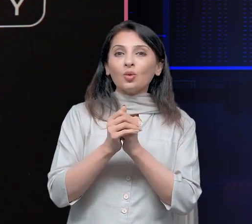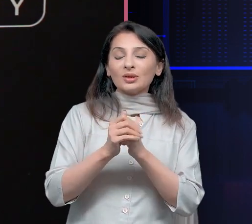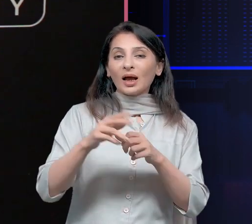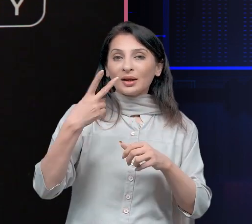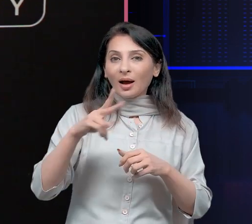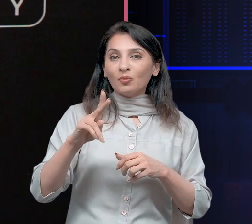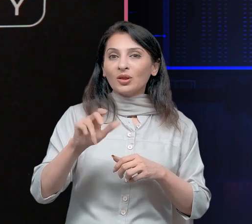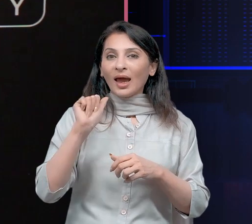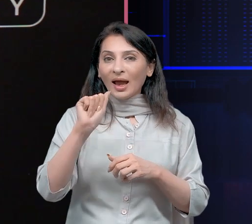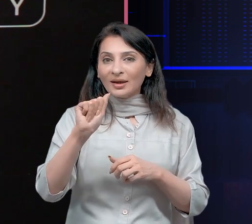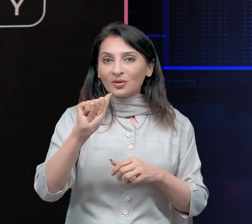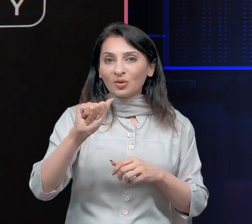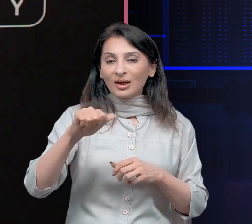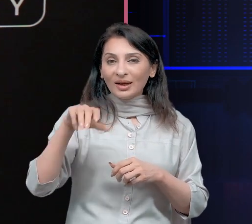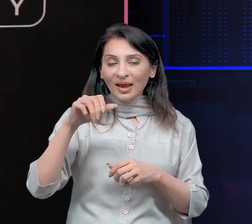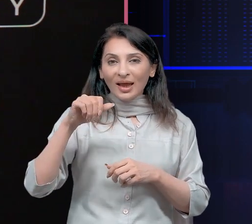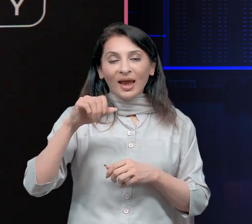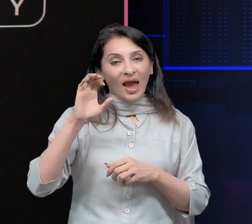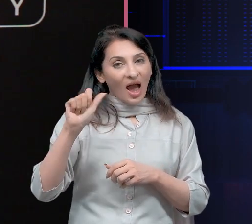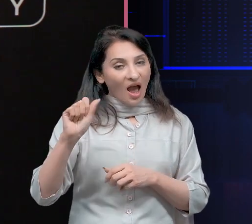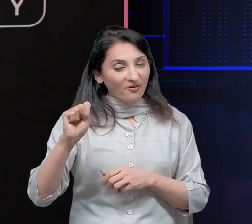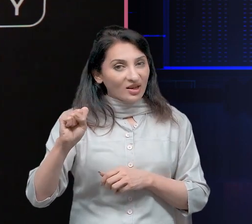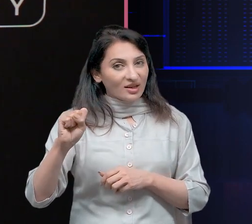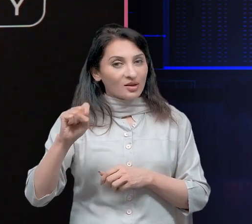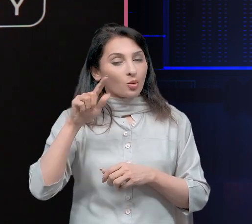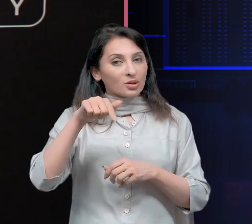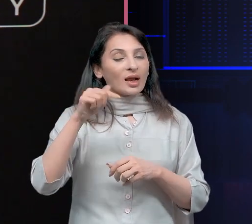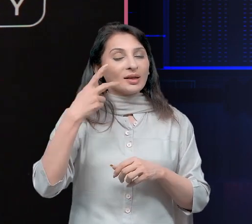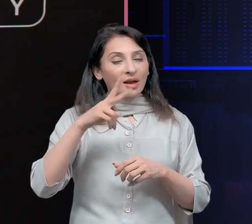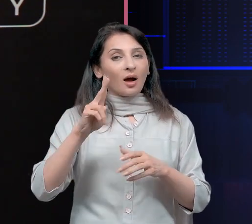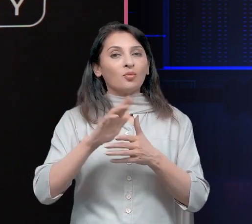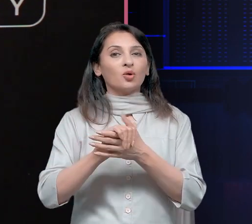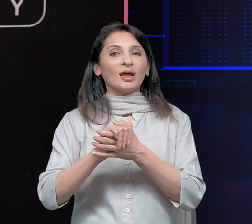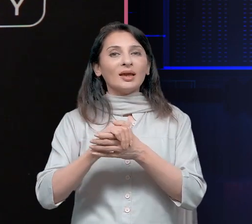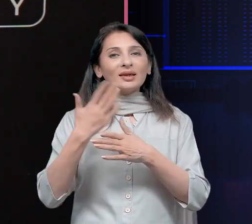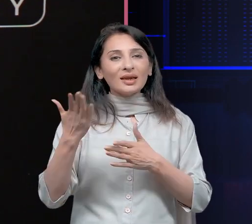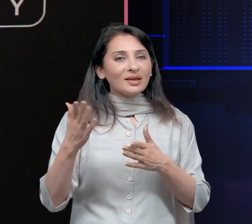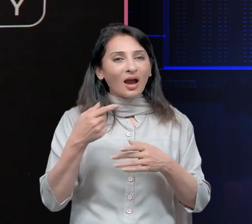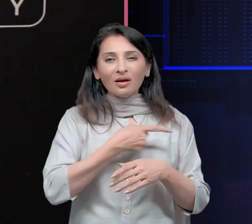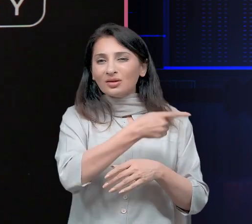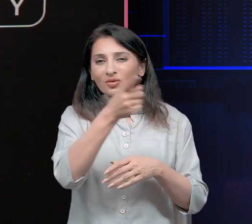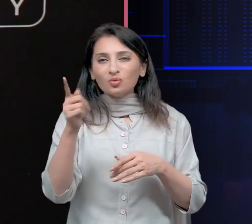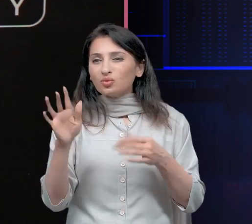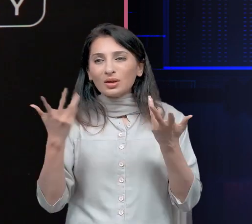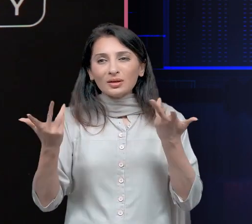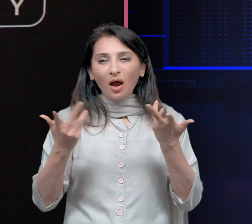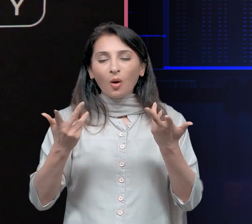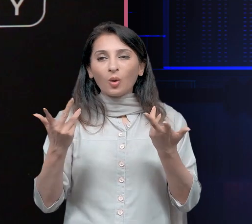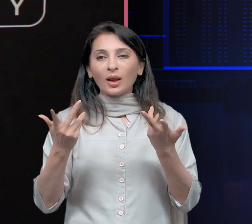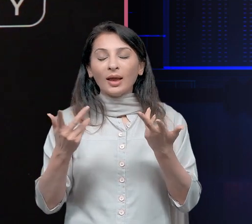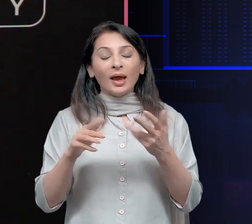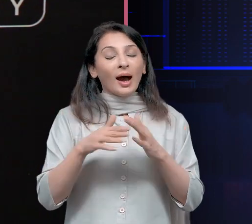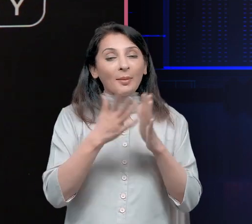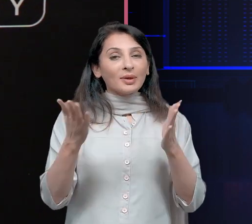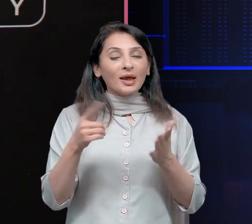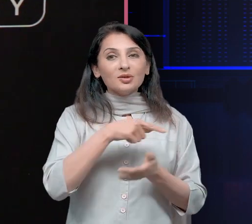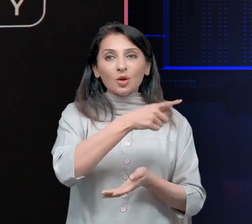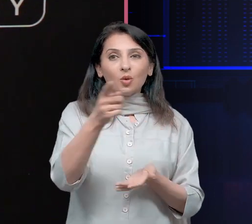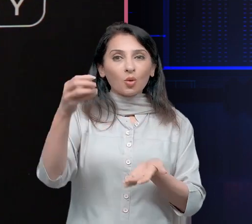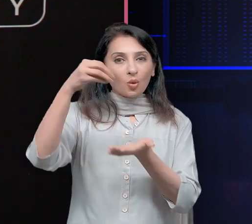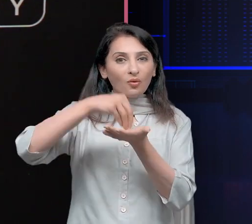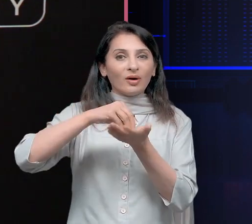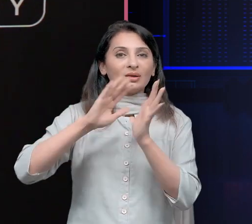فار پراپر ریسرچ وی نیڈ پراپر ڈیٹا گیدرنگ کہ ہو کیا رہا ہے ایٹ دا گراؤنڈس، کہ کس طرح ہم فائدہ